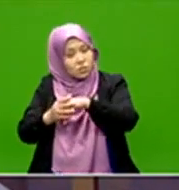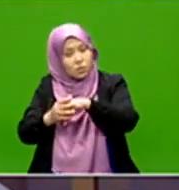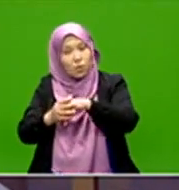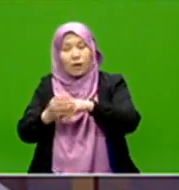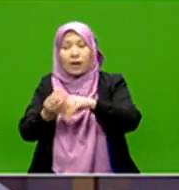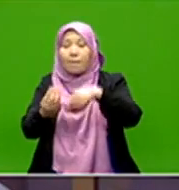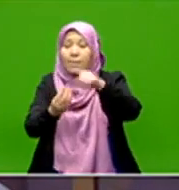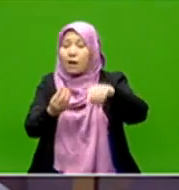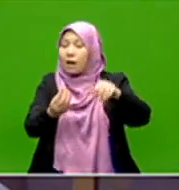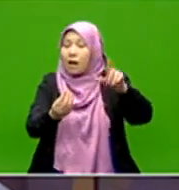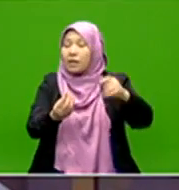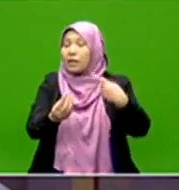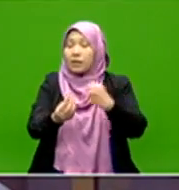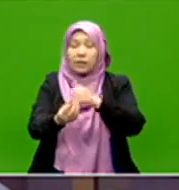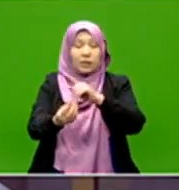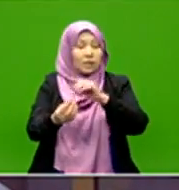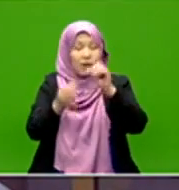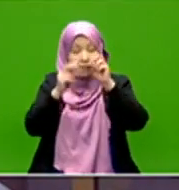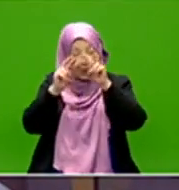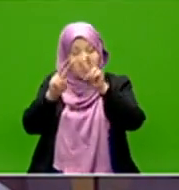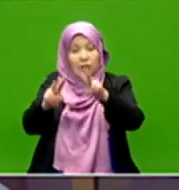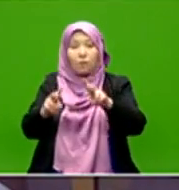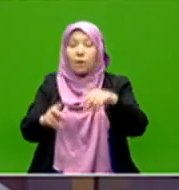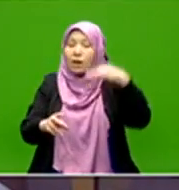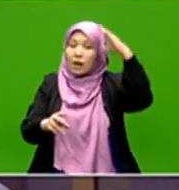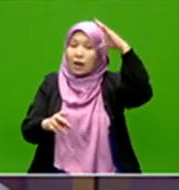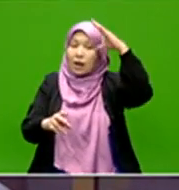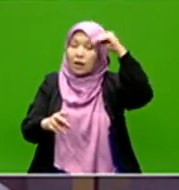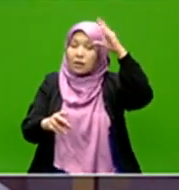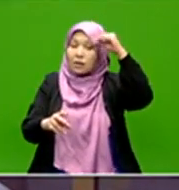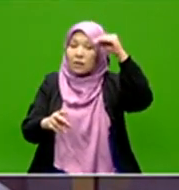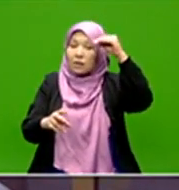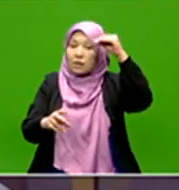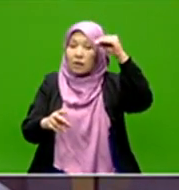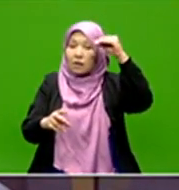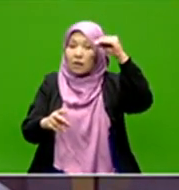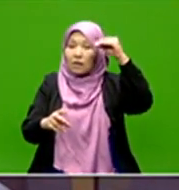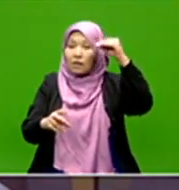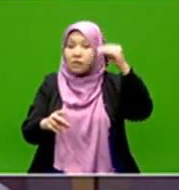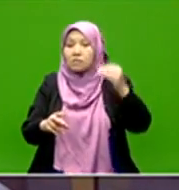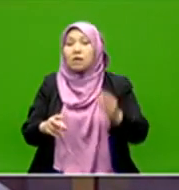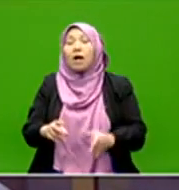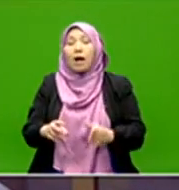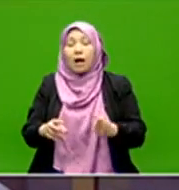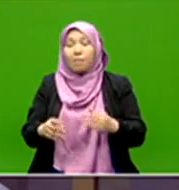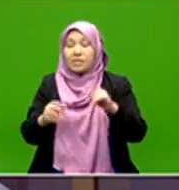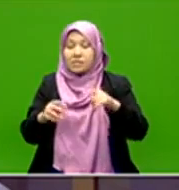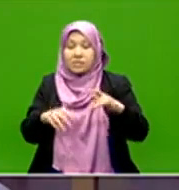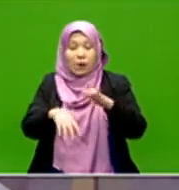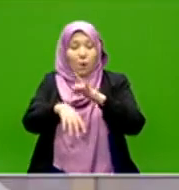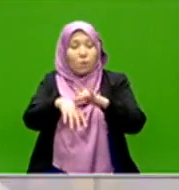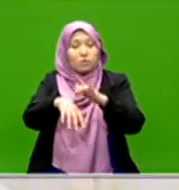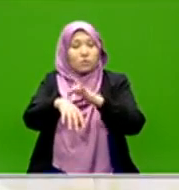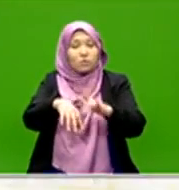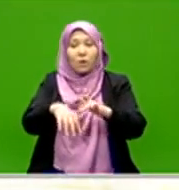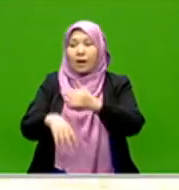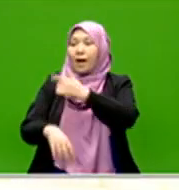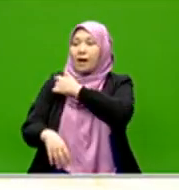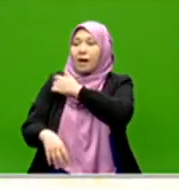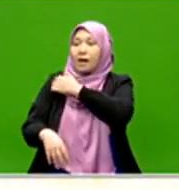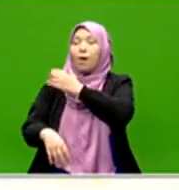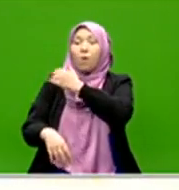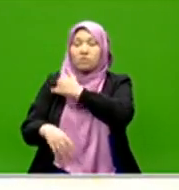kita dapat saksikan setiap kali kalau yang lelaki buka sebelah kanan Ustaz, ya. Hari ini Ustaz tak pakai ni, ya. Dah lama dah tak pakai. Tak pakai,